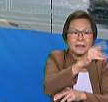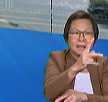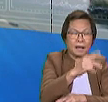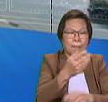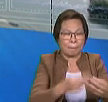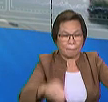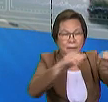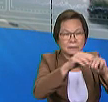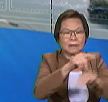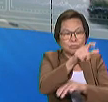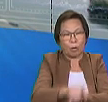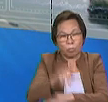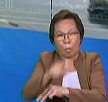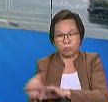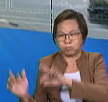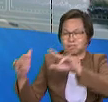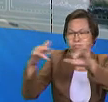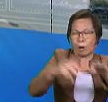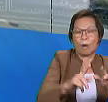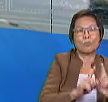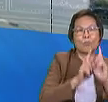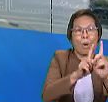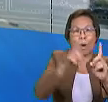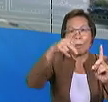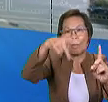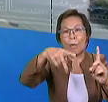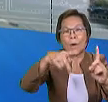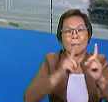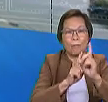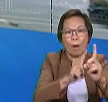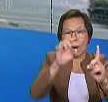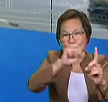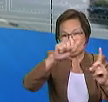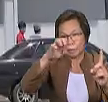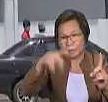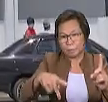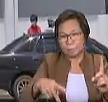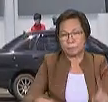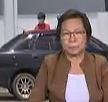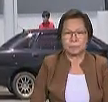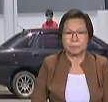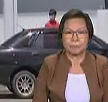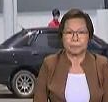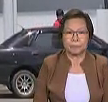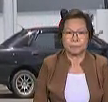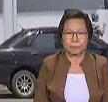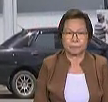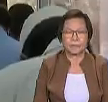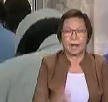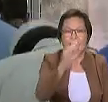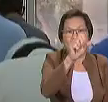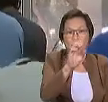masjid dan jamaah yang hadir mematuhi peraturan yang ditetapkan antara